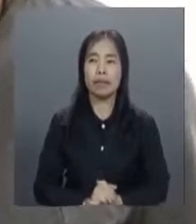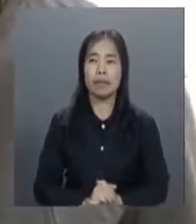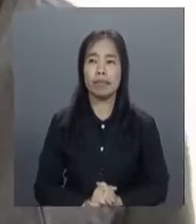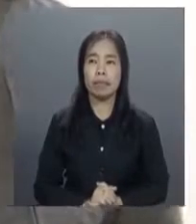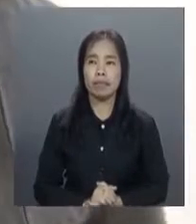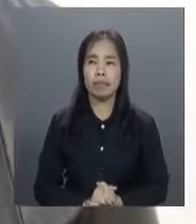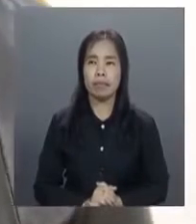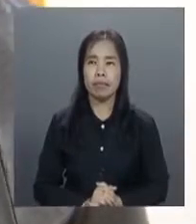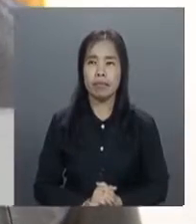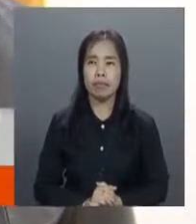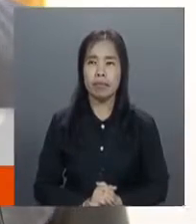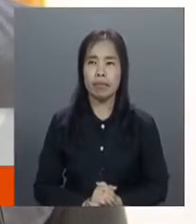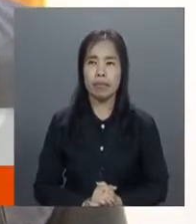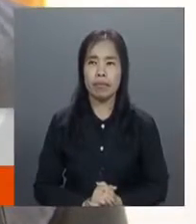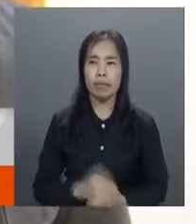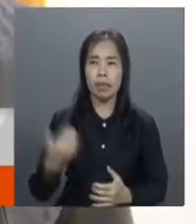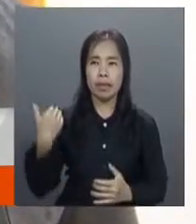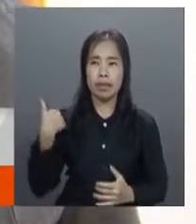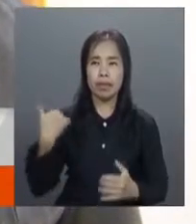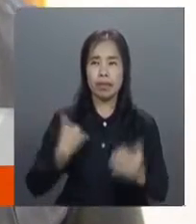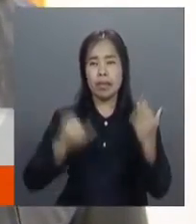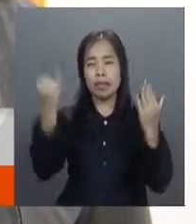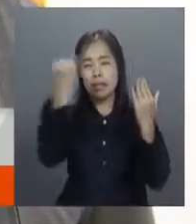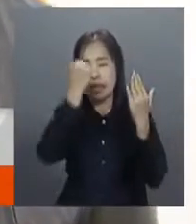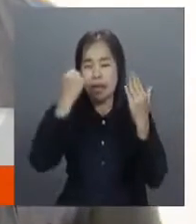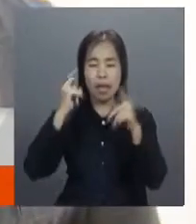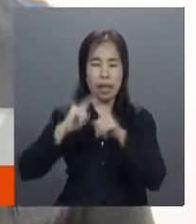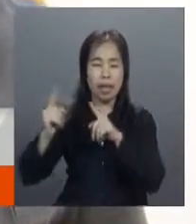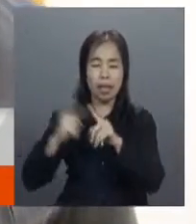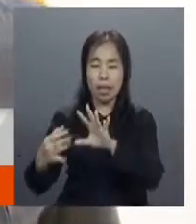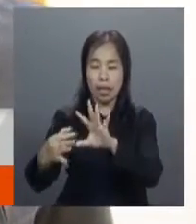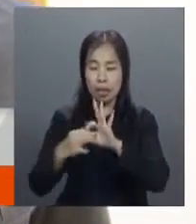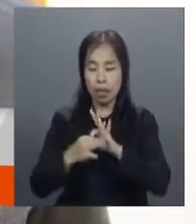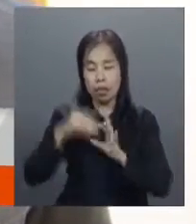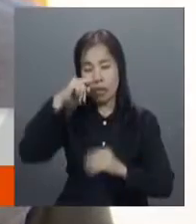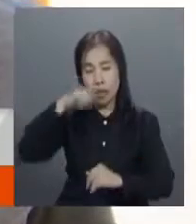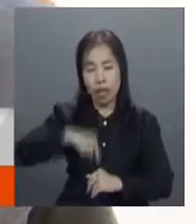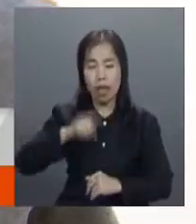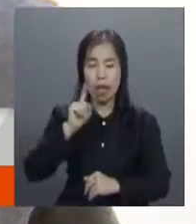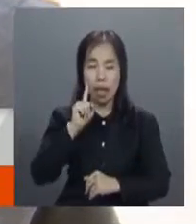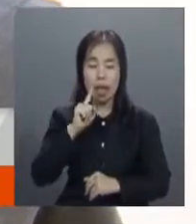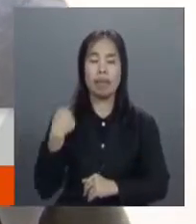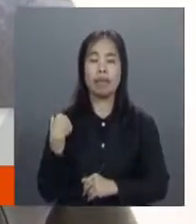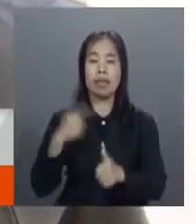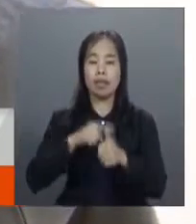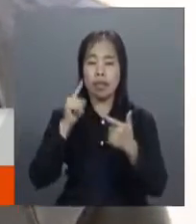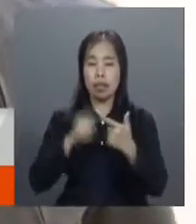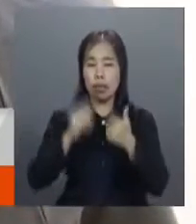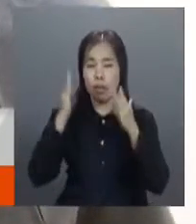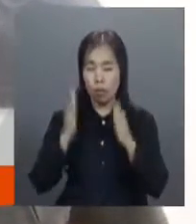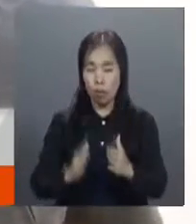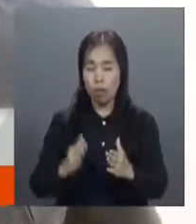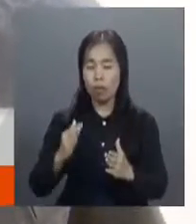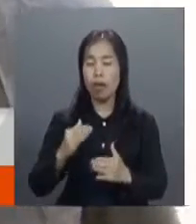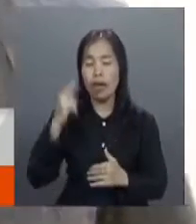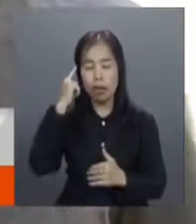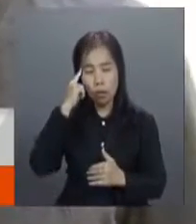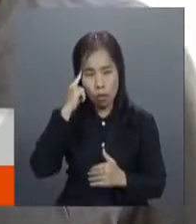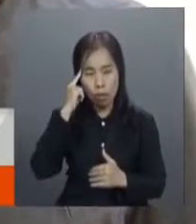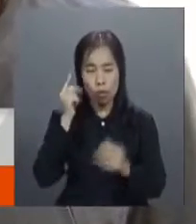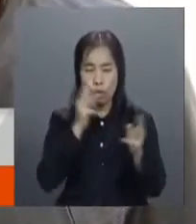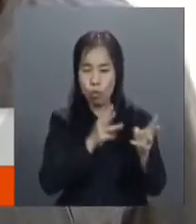ถเฮ้ยเขาเขียนบ้านเราเขาเขียนอะไรเกี่ยวกับเราเขาเขียนอะไรแล้วคนมันจะเริ่มเข้าไปศึกษาลึกขึ้นว่ามันมี